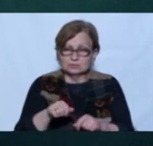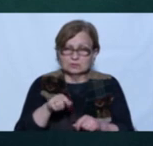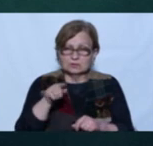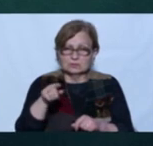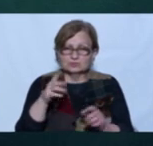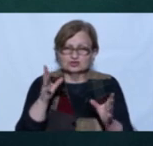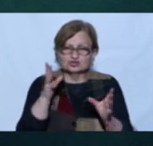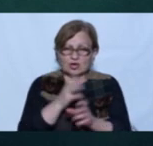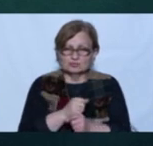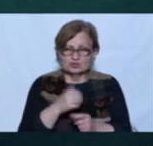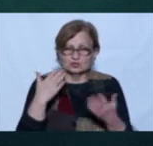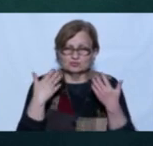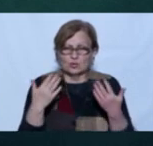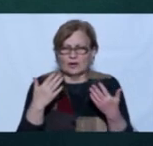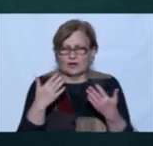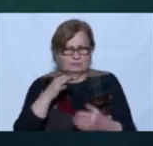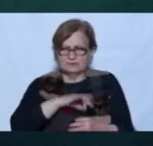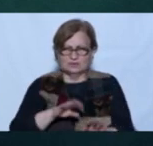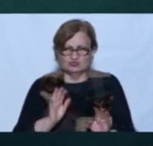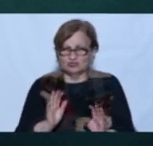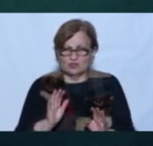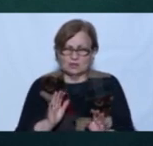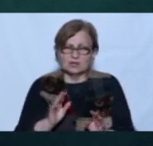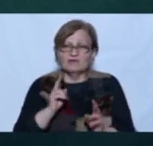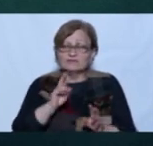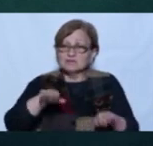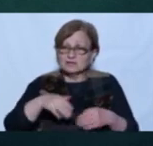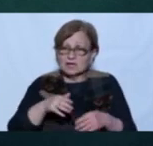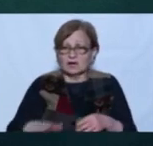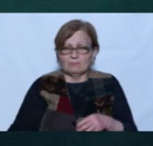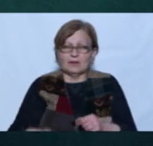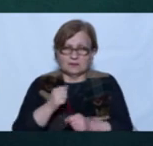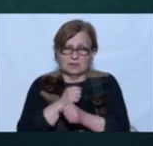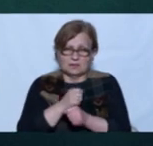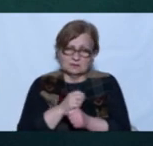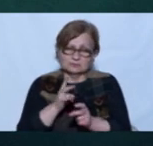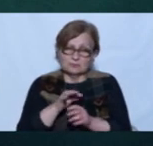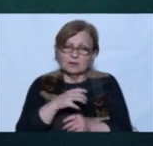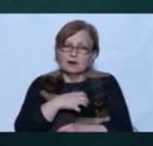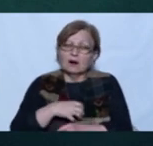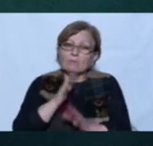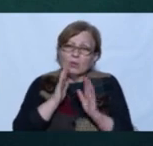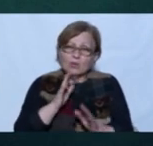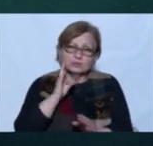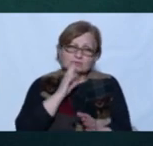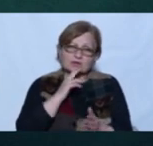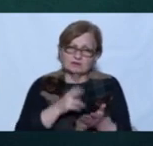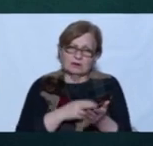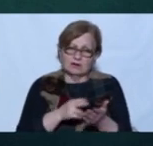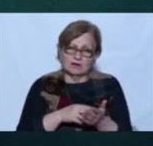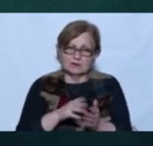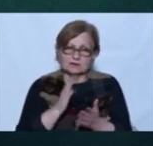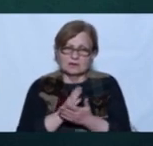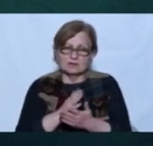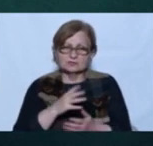თვალში შეამციროს ხელების უბადლობა, შეუდარებლობა სხვადასხვა საქმის გაკეთებისთვის. მხოლოდ დედაენა არის ენა სულისა